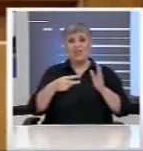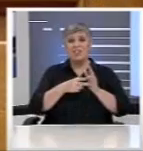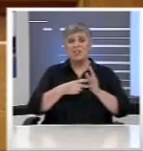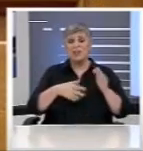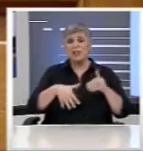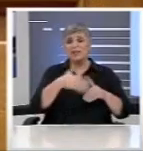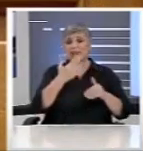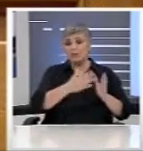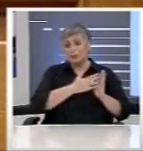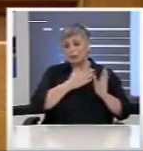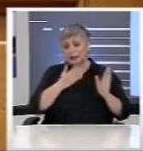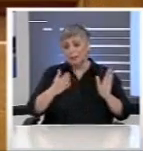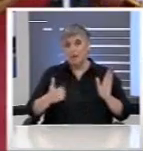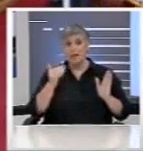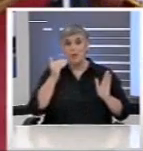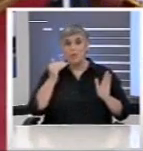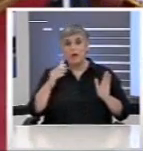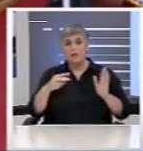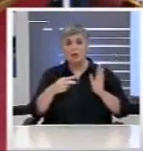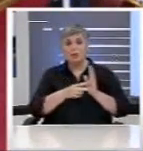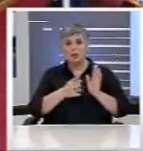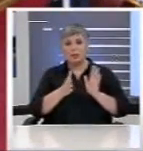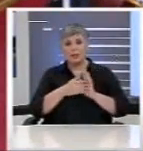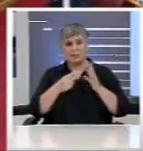του 2017, στην ίδια κατηγορία